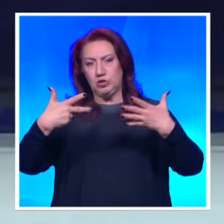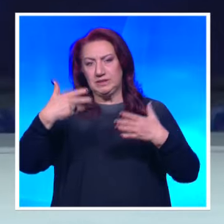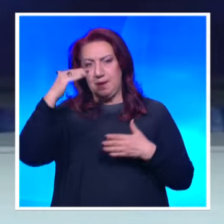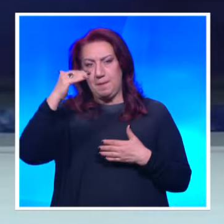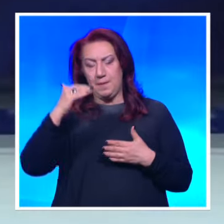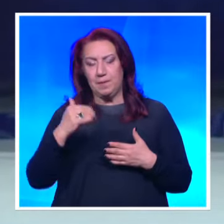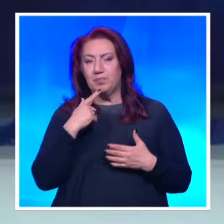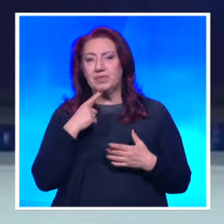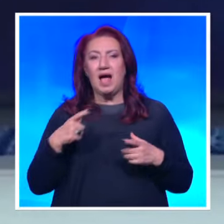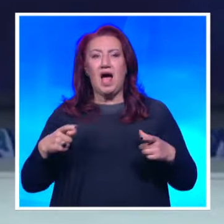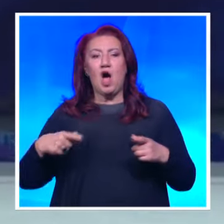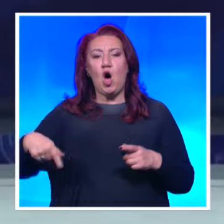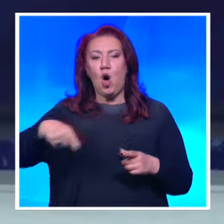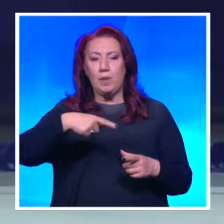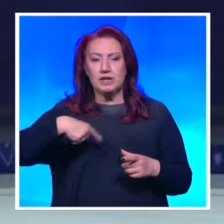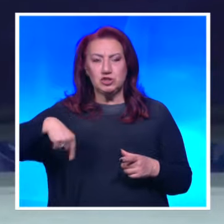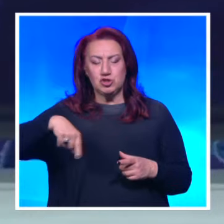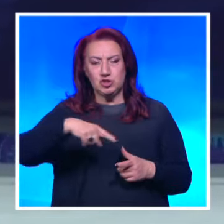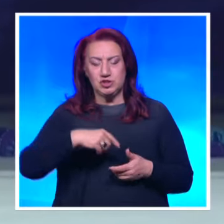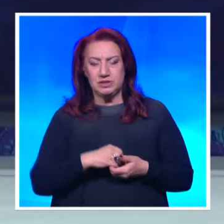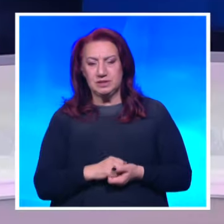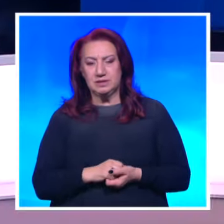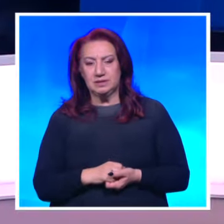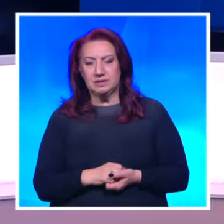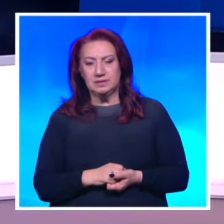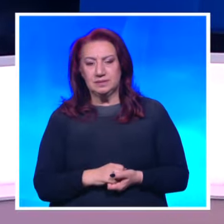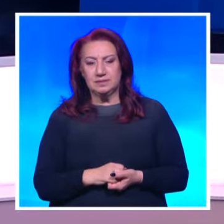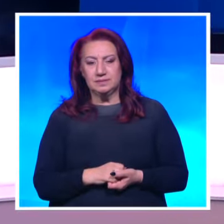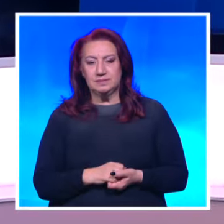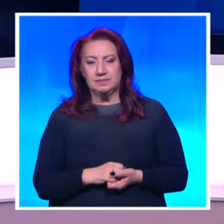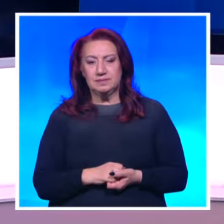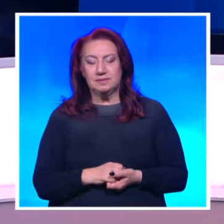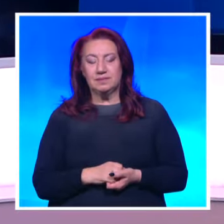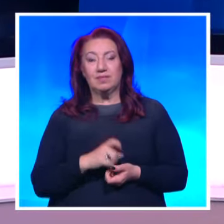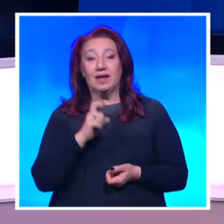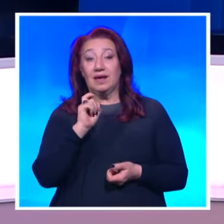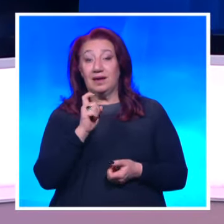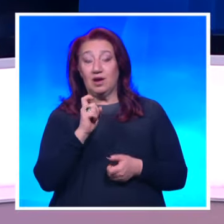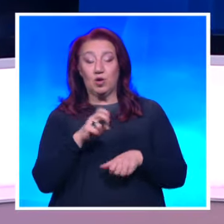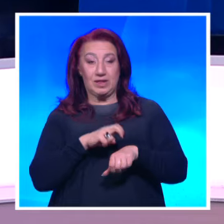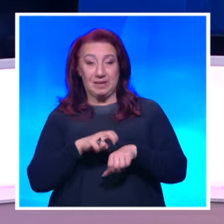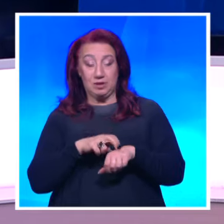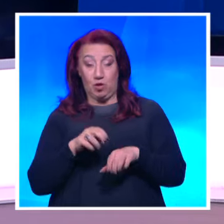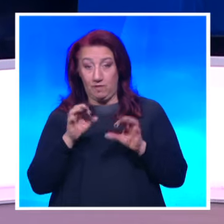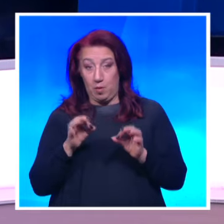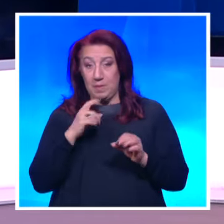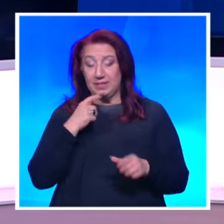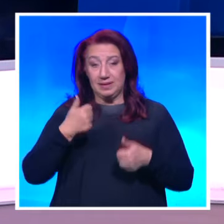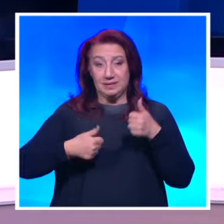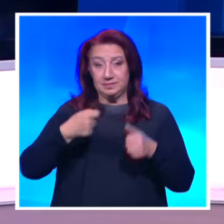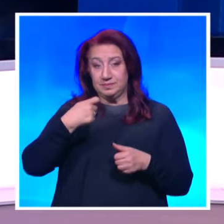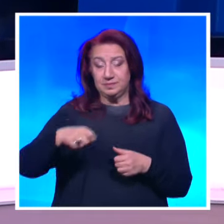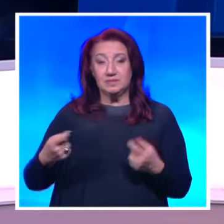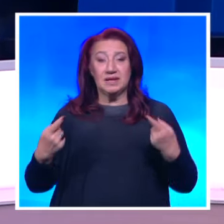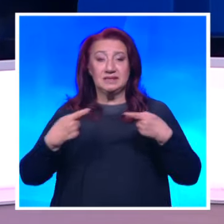обръч. Григор Димитров играе в момента срещу 18-годишния